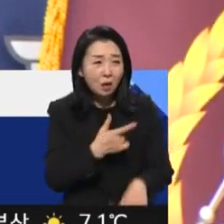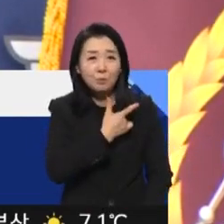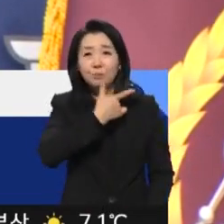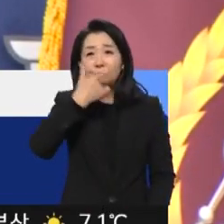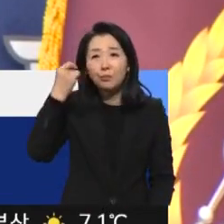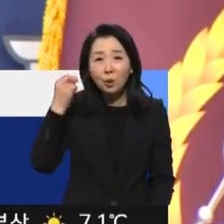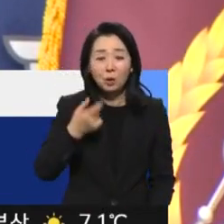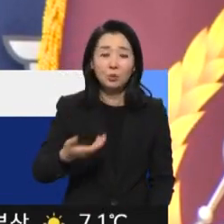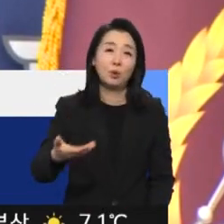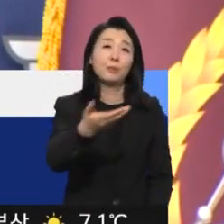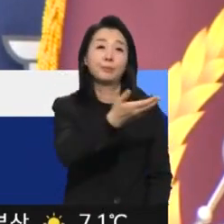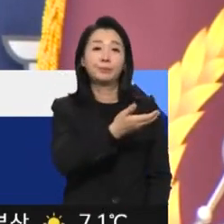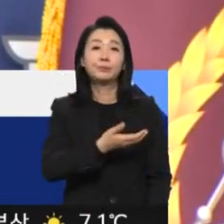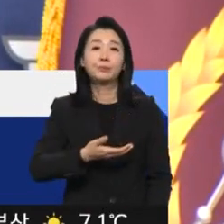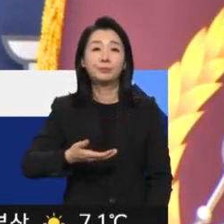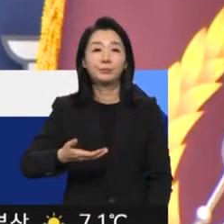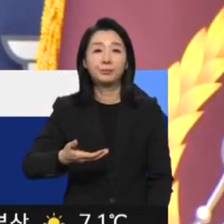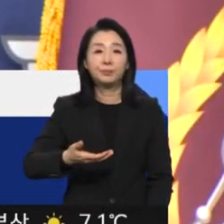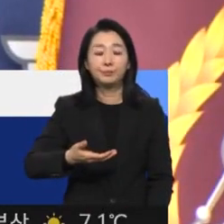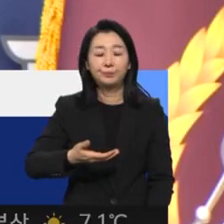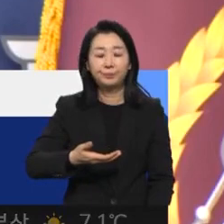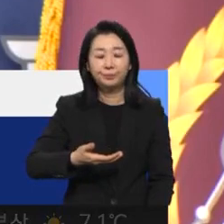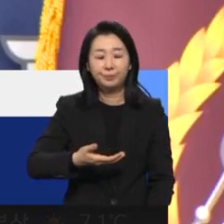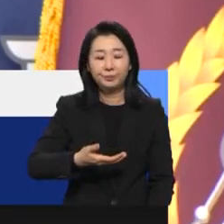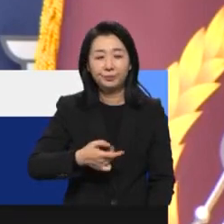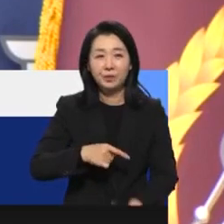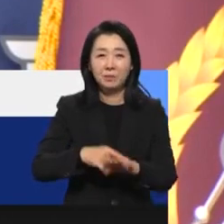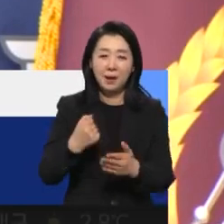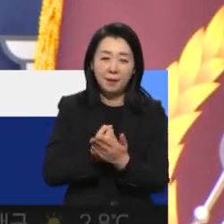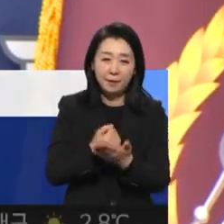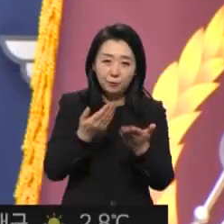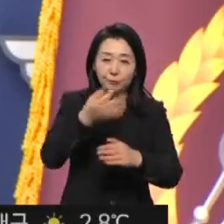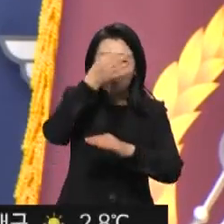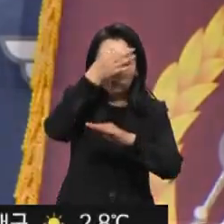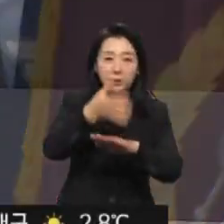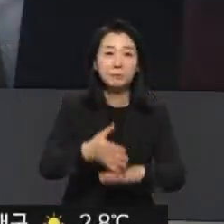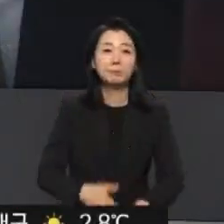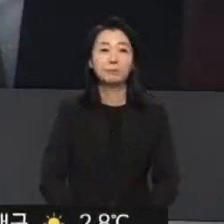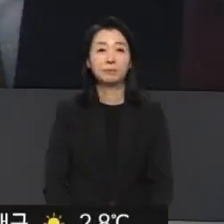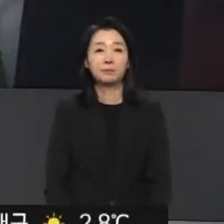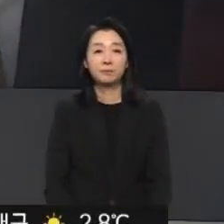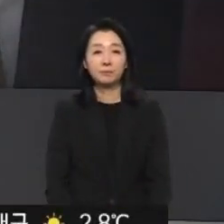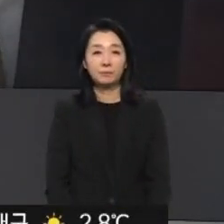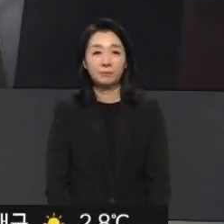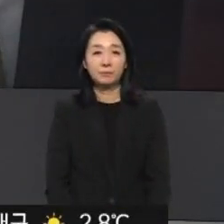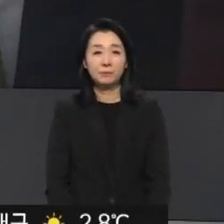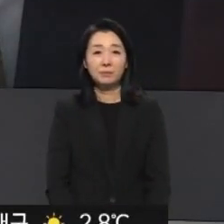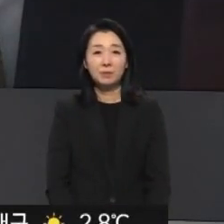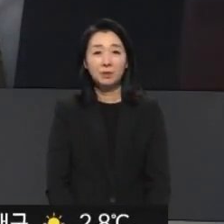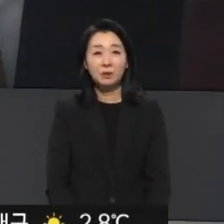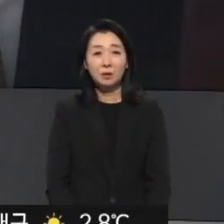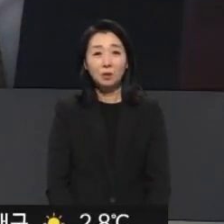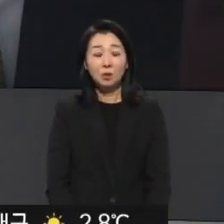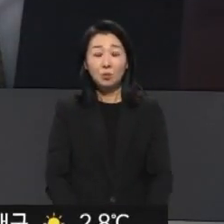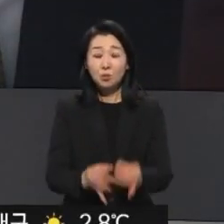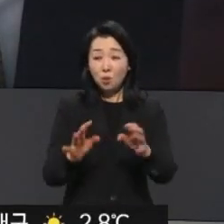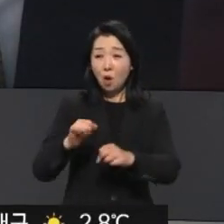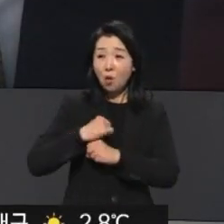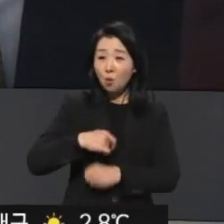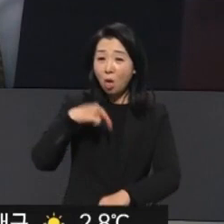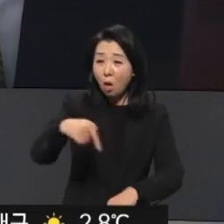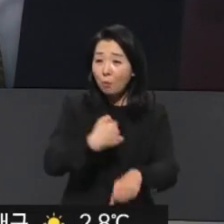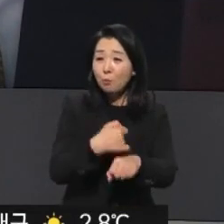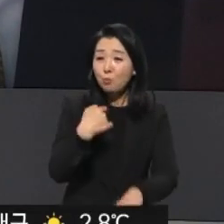국민 여러분께 많은 심려를 끼쳐드렸습니다. 네, 그동안 도대체 뭐를 한 건가